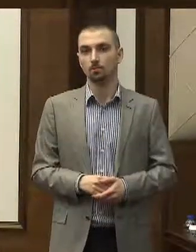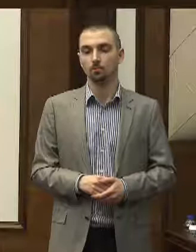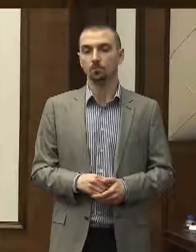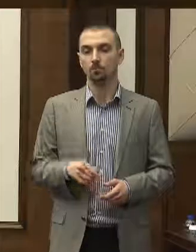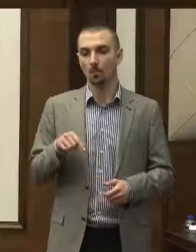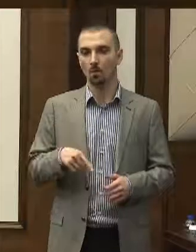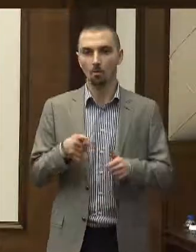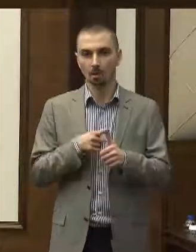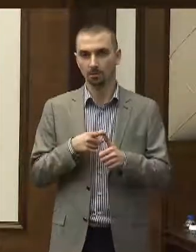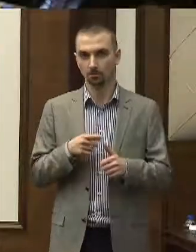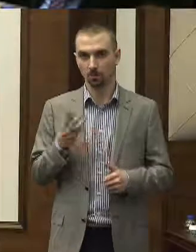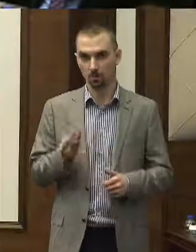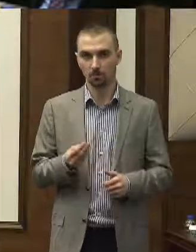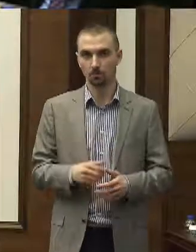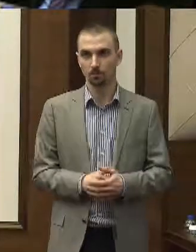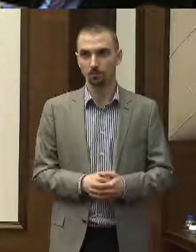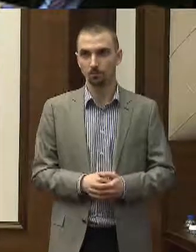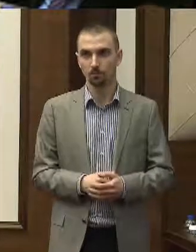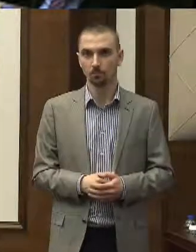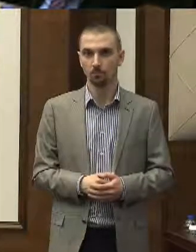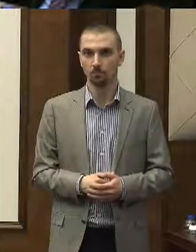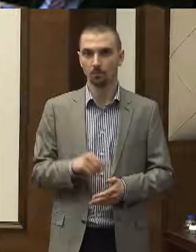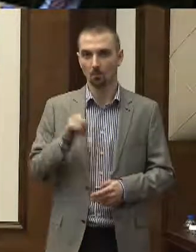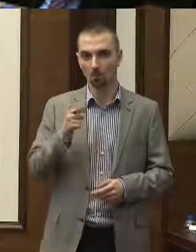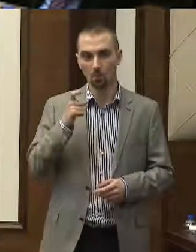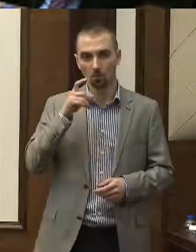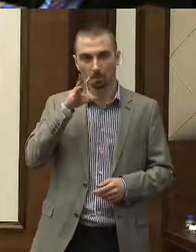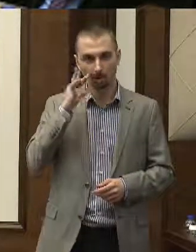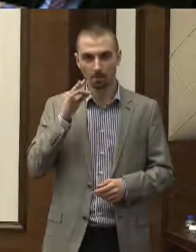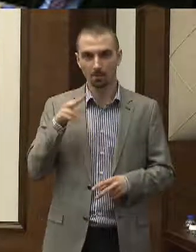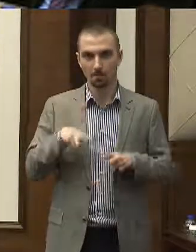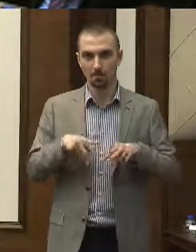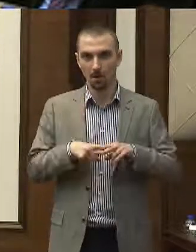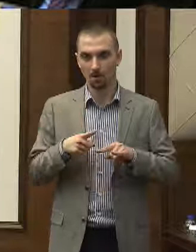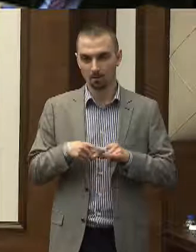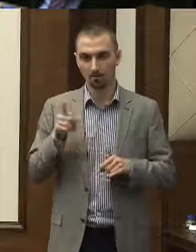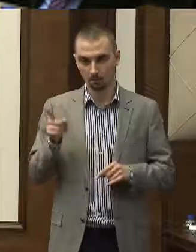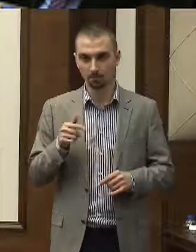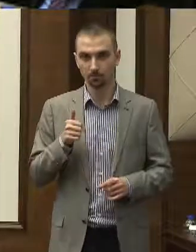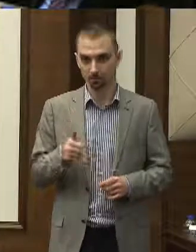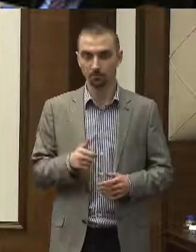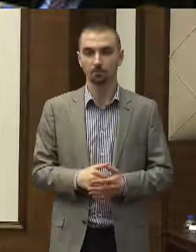1. maddesi. 19 Mayıs Mahallesi trafo yerinin TEDAŞ'ı.